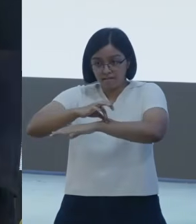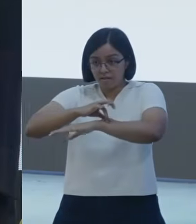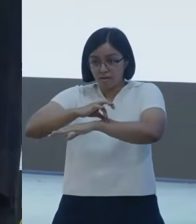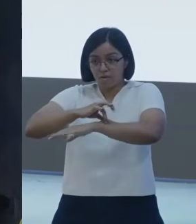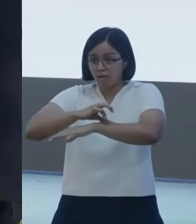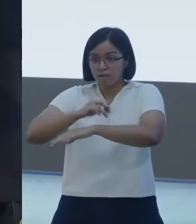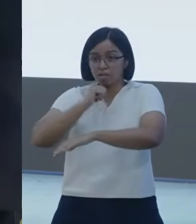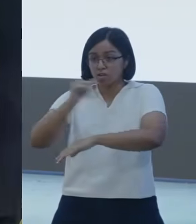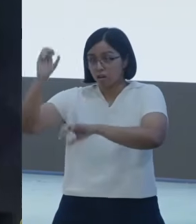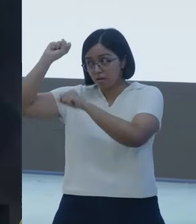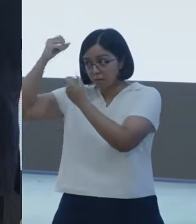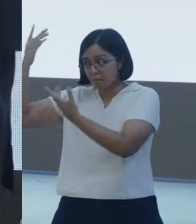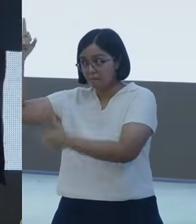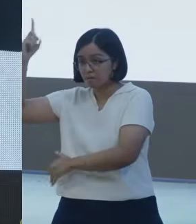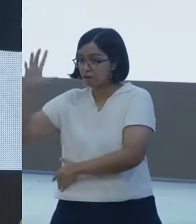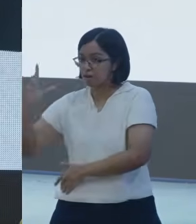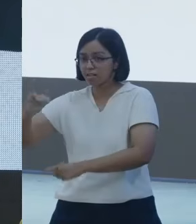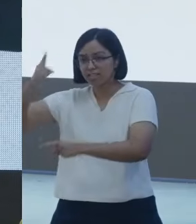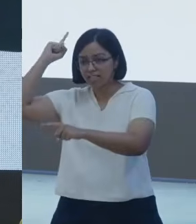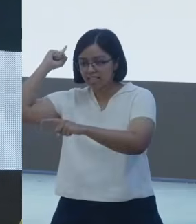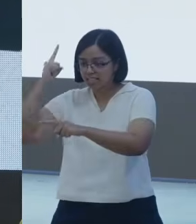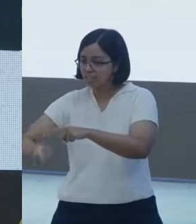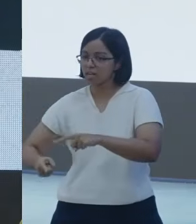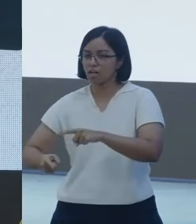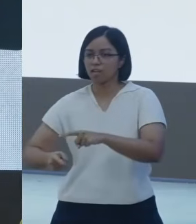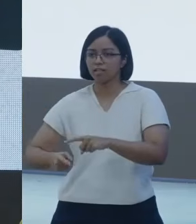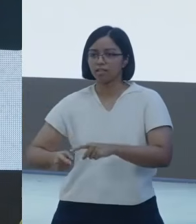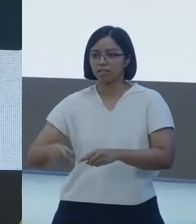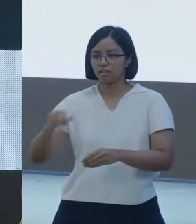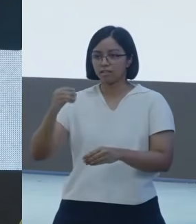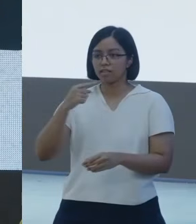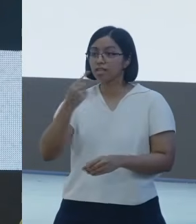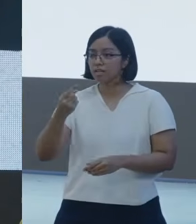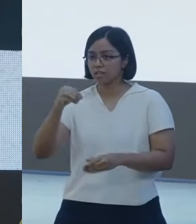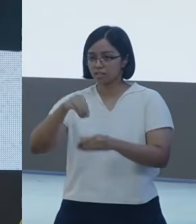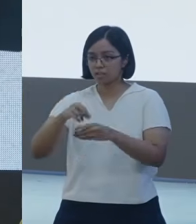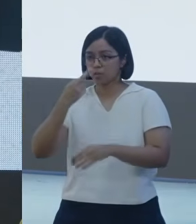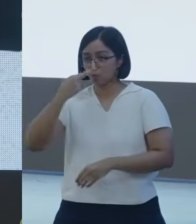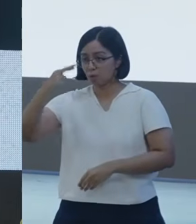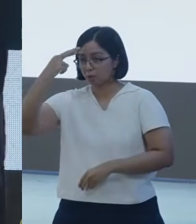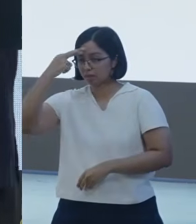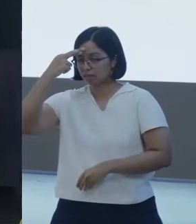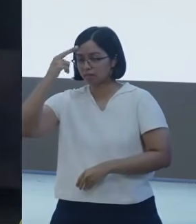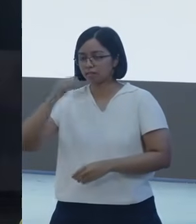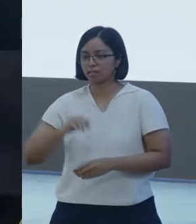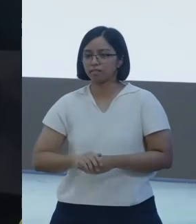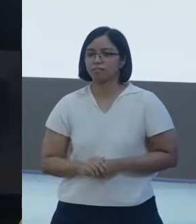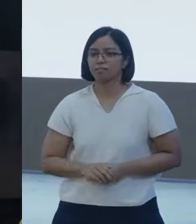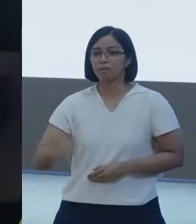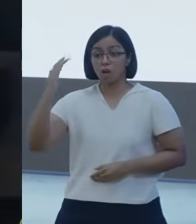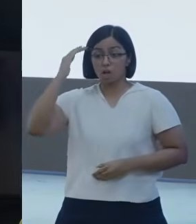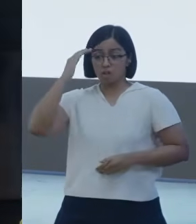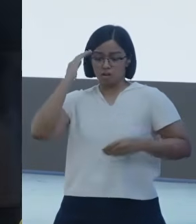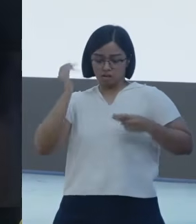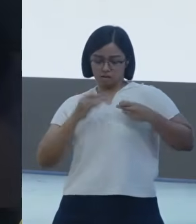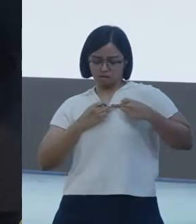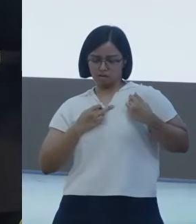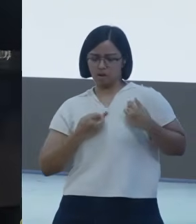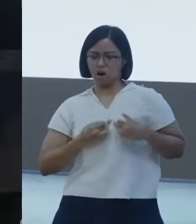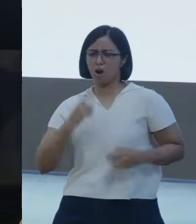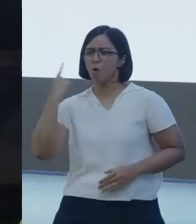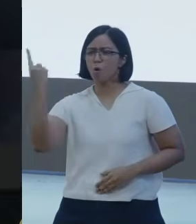obey God. Indeed, it cannot, sabi sa Romans 8:8. And every inclination of the thoughts of his heart is only